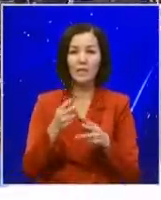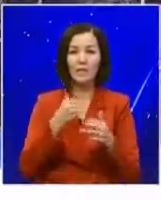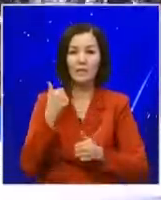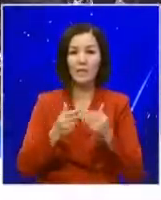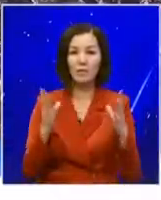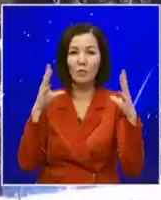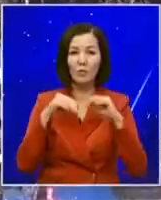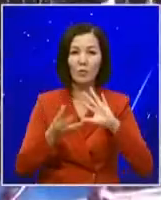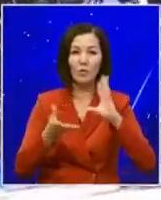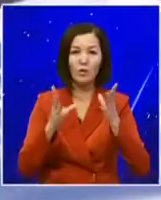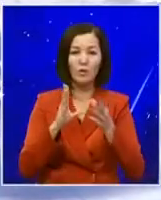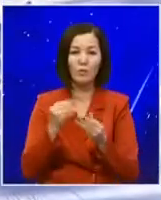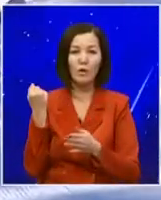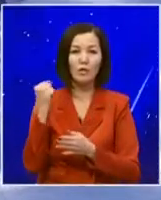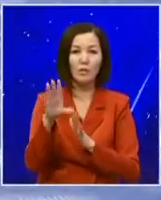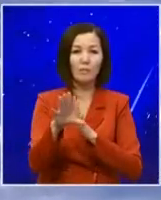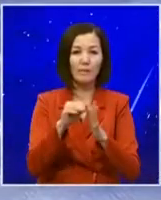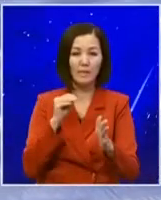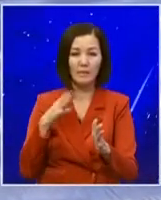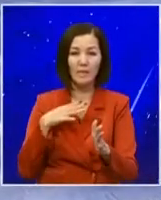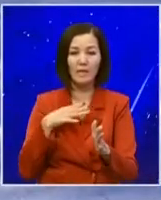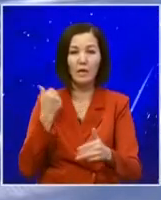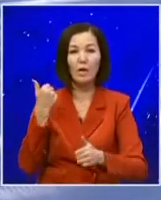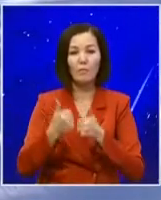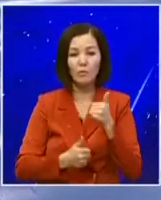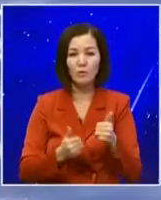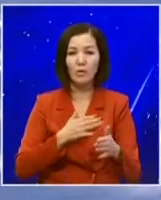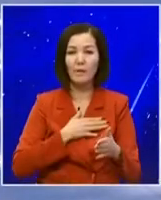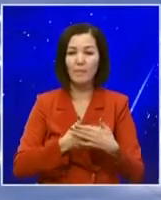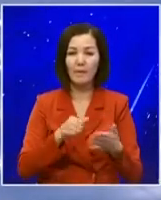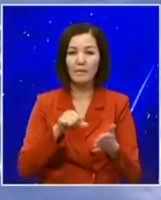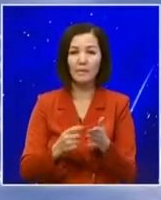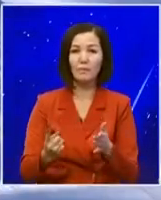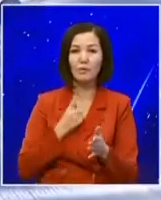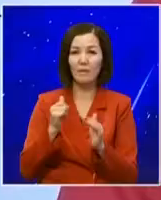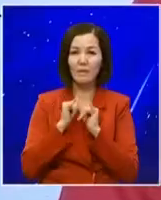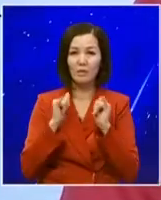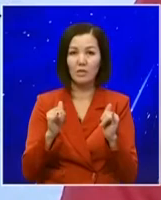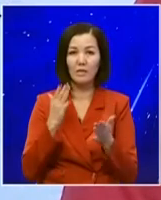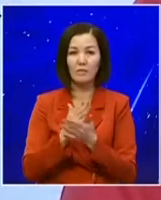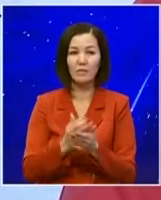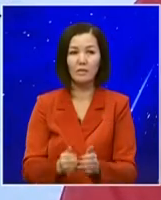бойынша нәтиже шығып жеңімпаз анықталады. Спортшылар бұл сында да барын салып шеберлігін жетілдіріп жатыр.